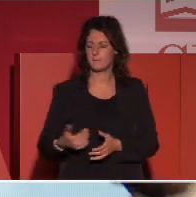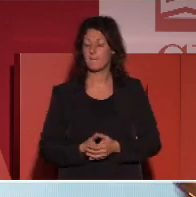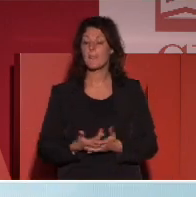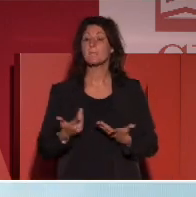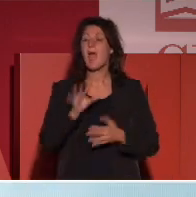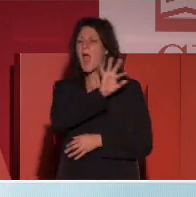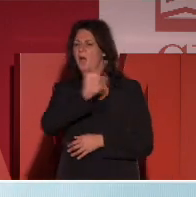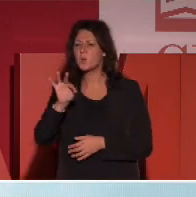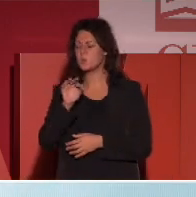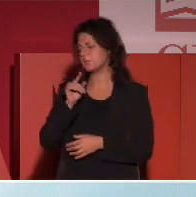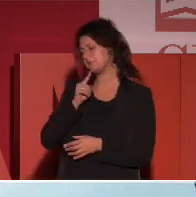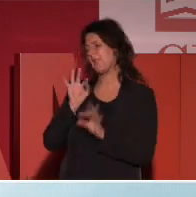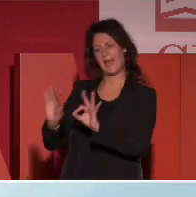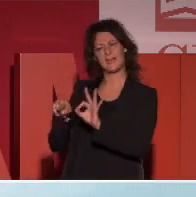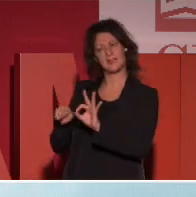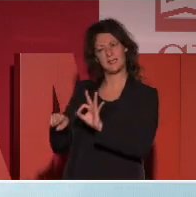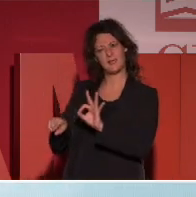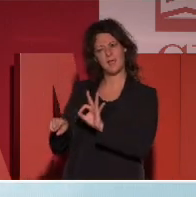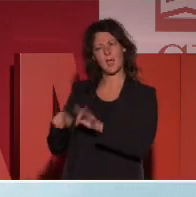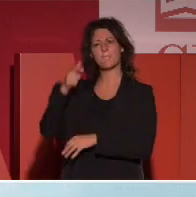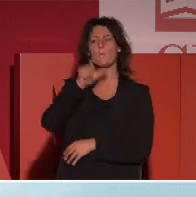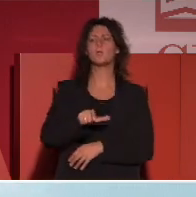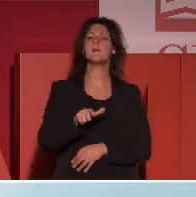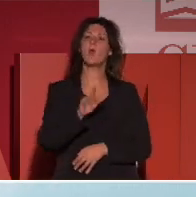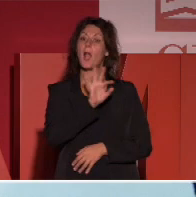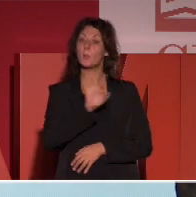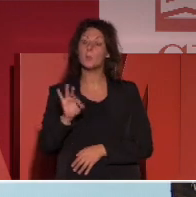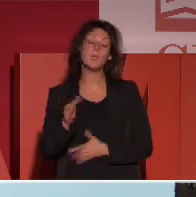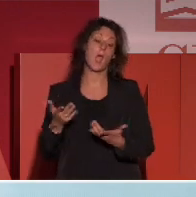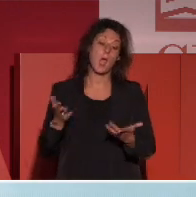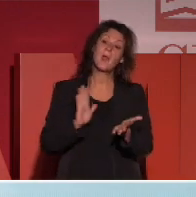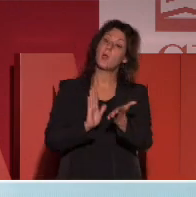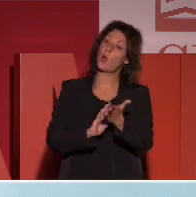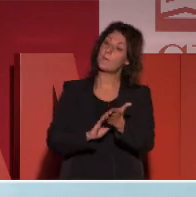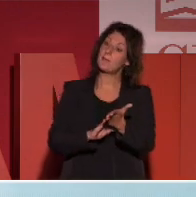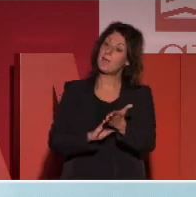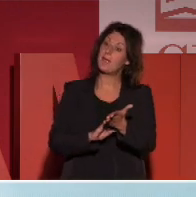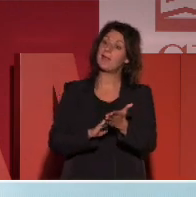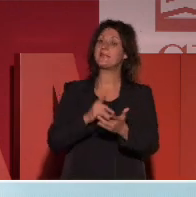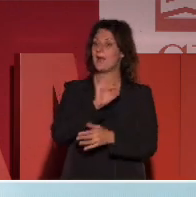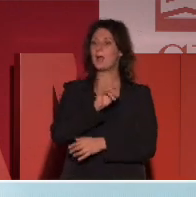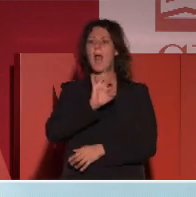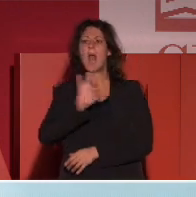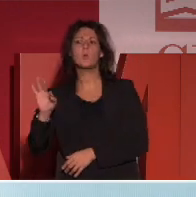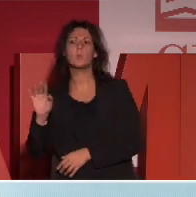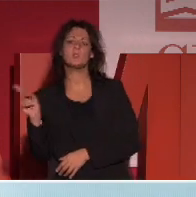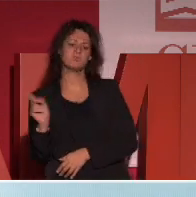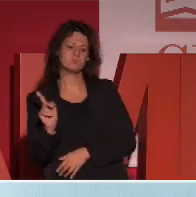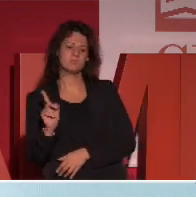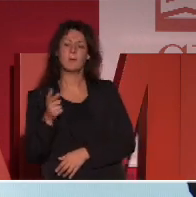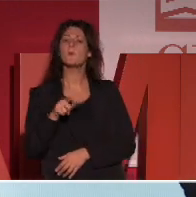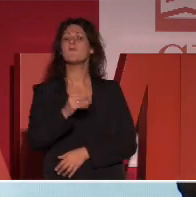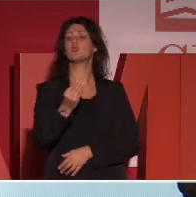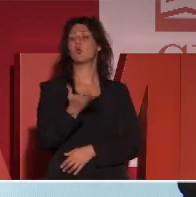noi siamo sempre molto favorevoli ai giovani ma in realtà come dire non gli concediamo un diritto di cittadinanza